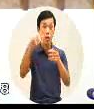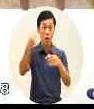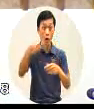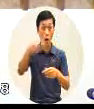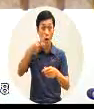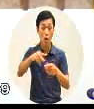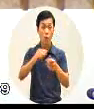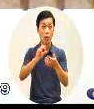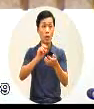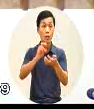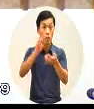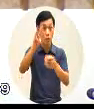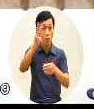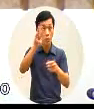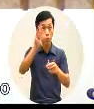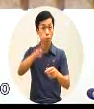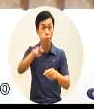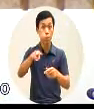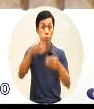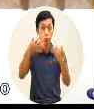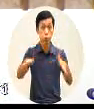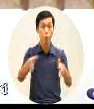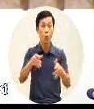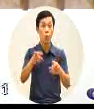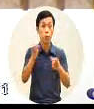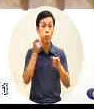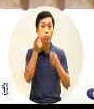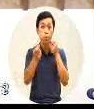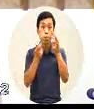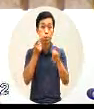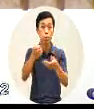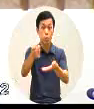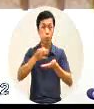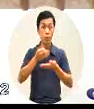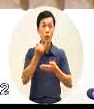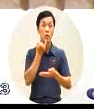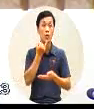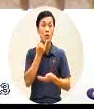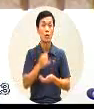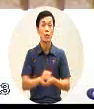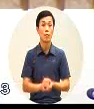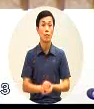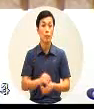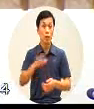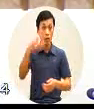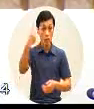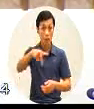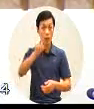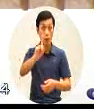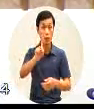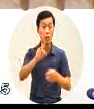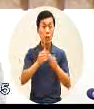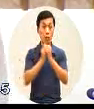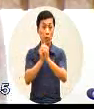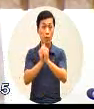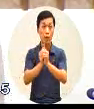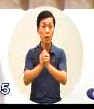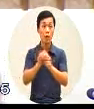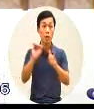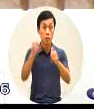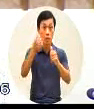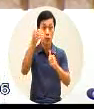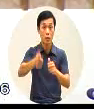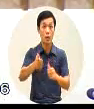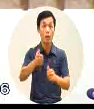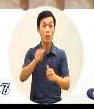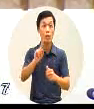领啦哦啊。这点我那个议长，那无你个腿一讲个之类哦，那无好。搁这点我那要搁拜托，到那议长一个，